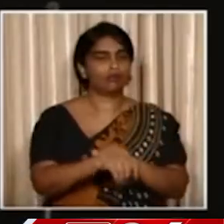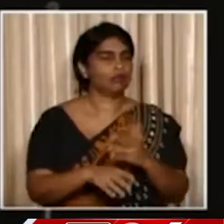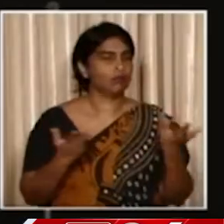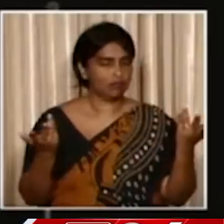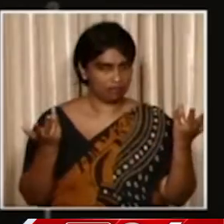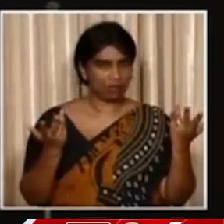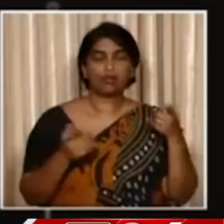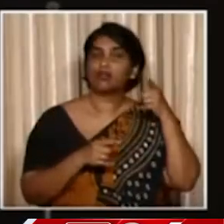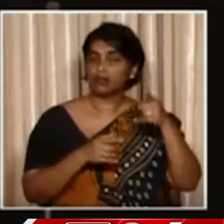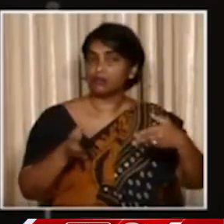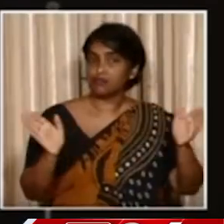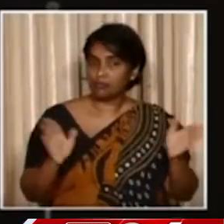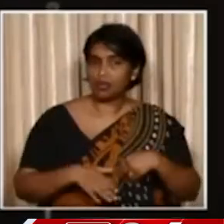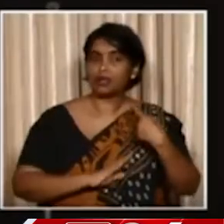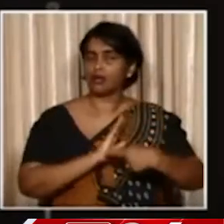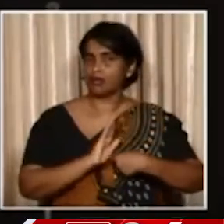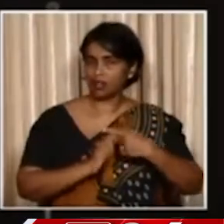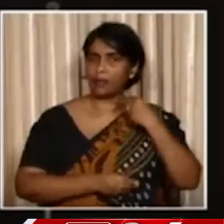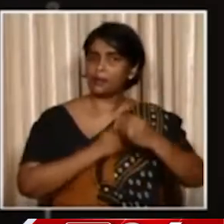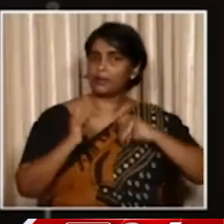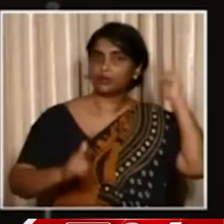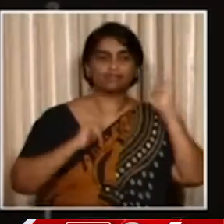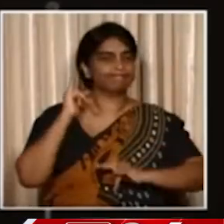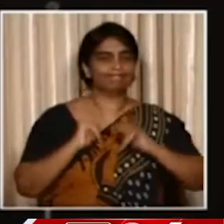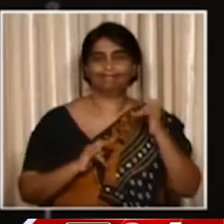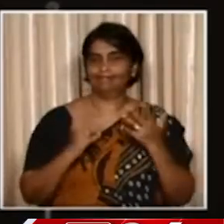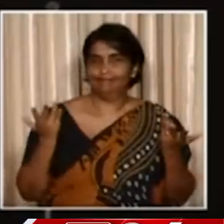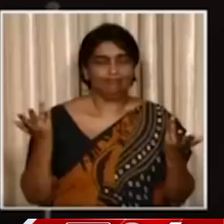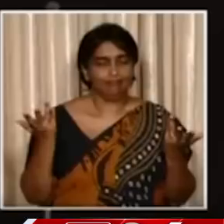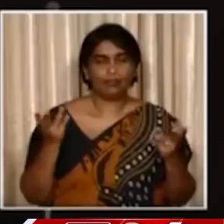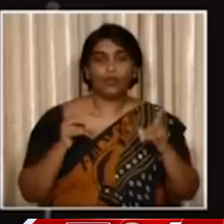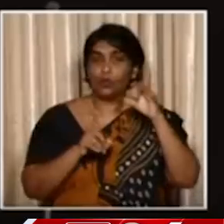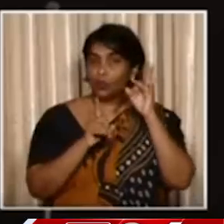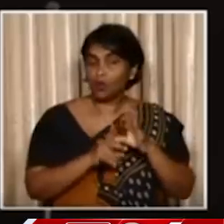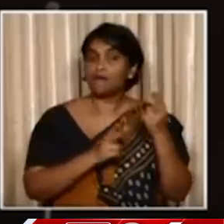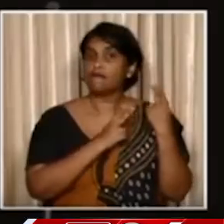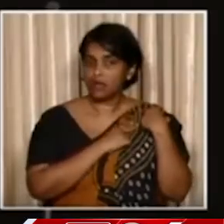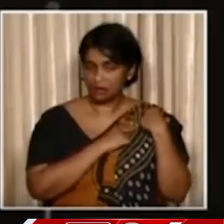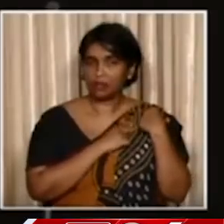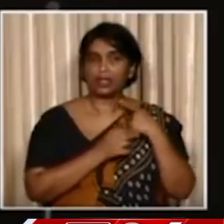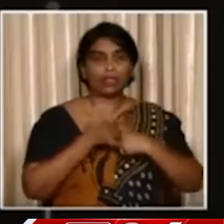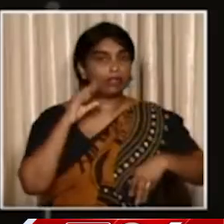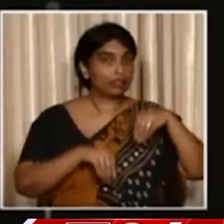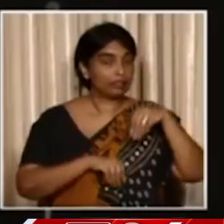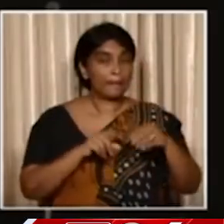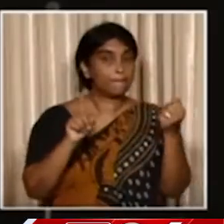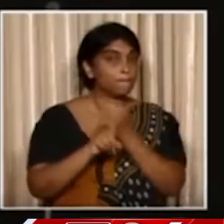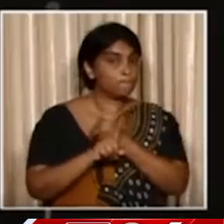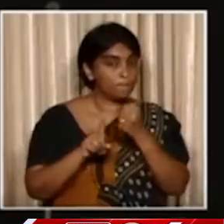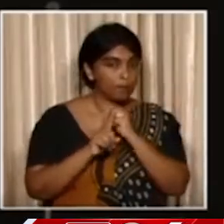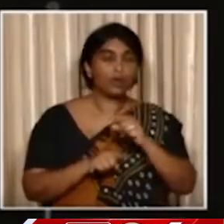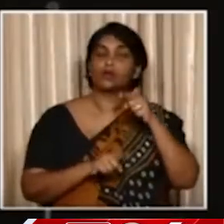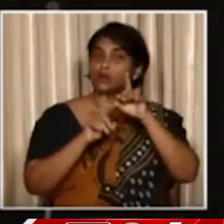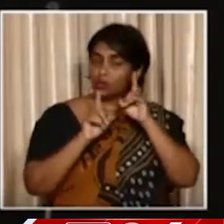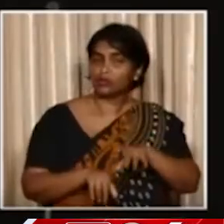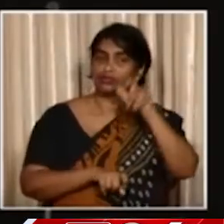නැහැ. එතකොට තවදුරටත් ලංකාවට ආයෝජක වෙන්නේ නැහැ ගරු කතානායකතුමනි. ඉතින් ආණ්ඩුවට වගකීමක් තියෙනවා දේශපාලන බලපෑම් මත